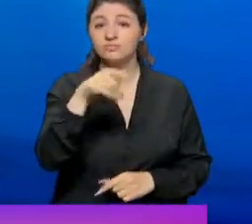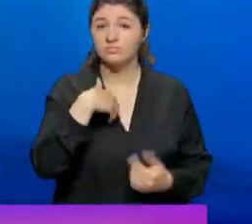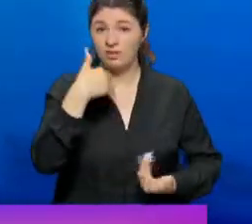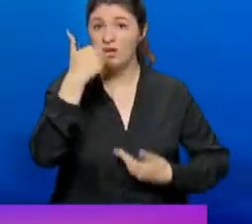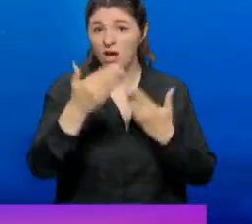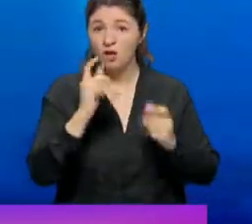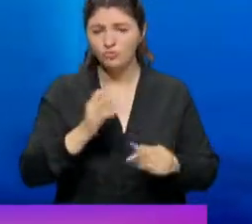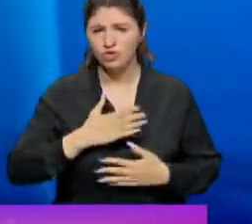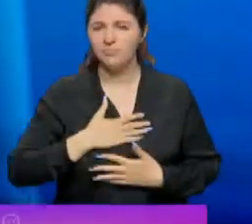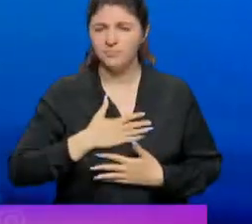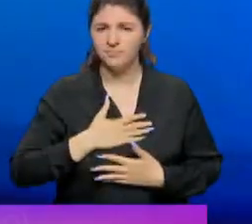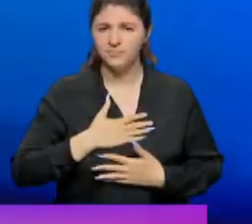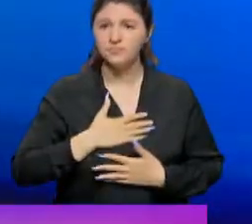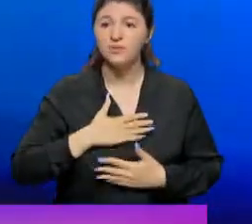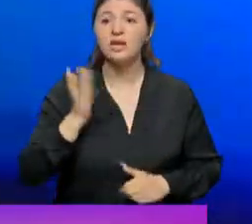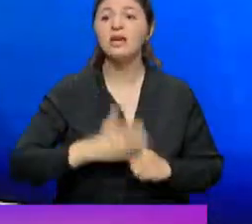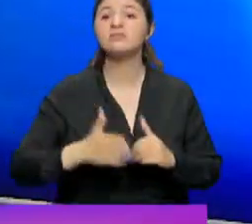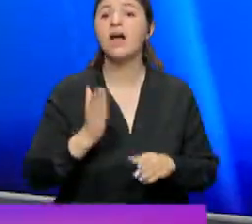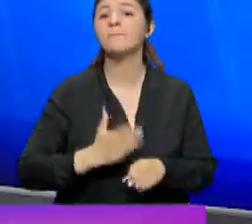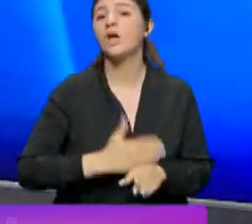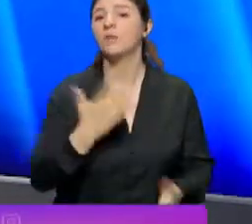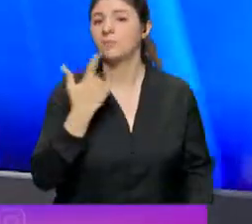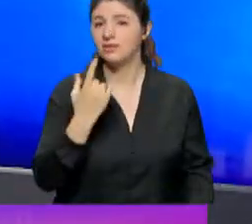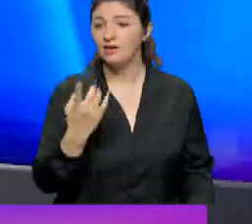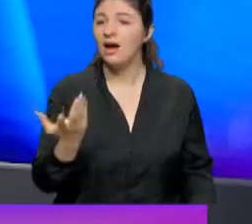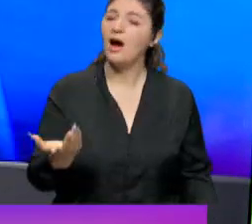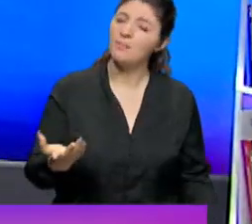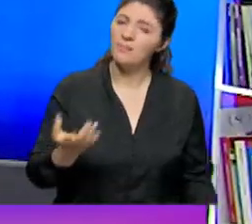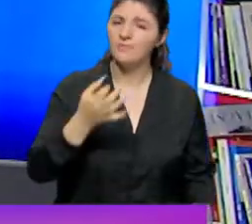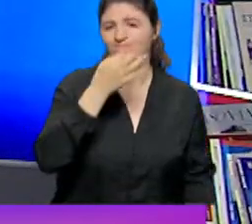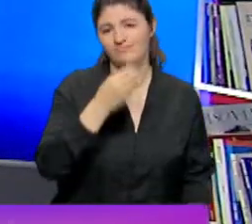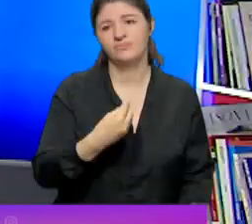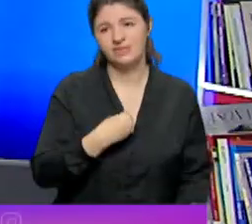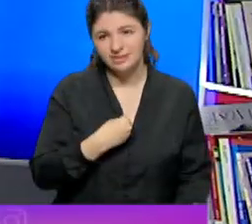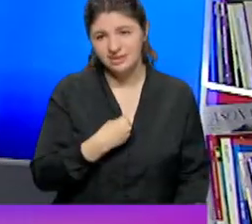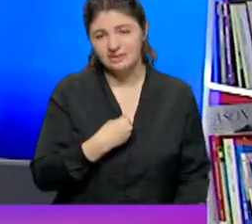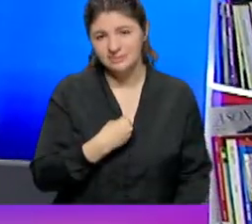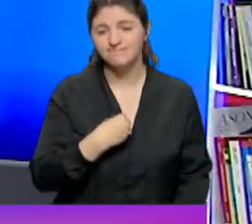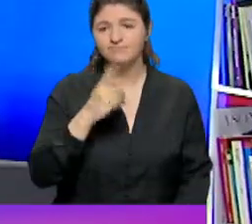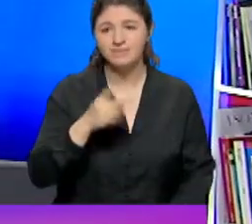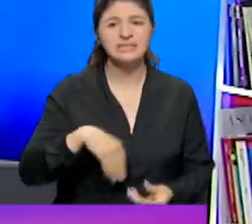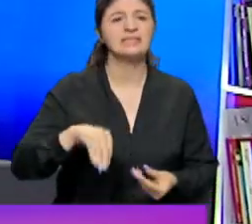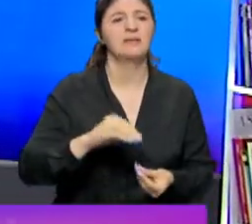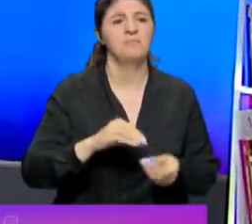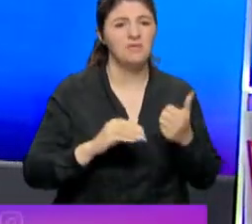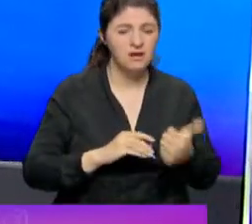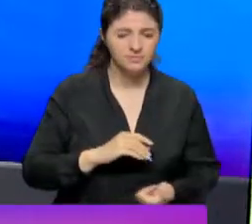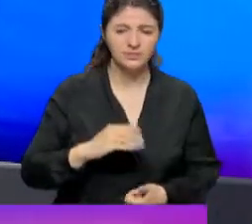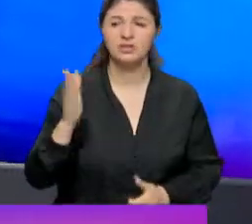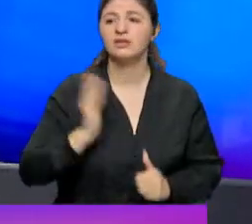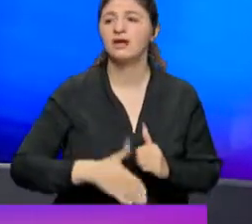bunu sizlere anlatacağım yapsa Hemşehrim dedik ama izin verirseniz zamlar